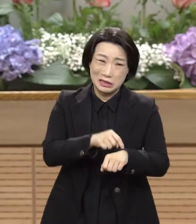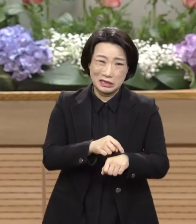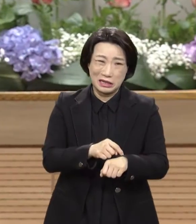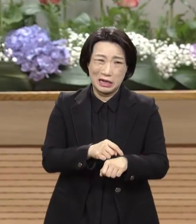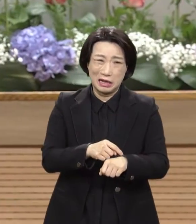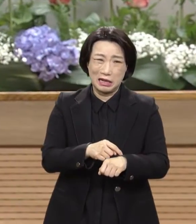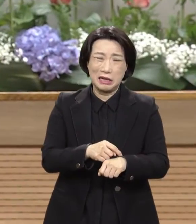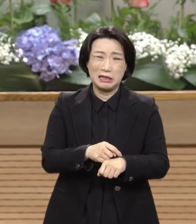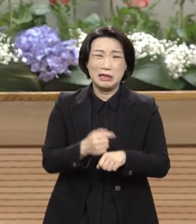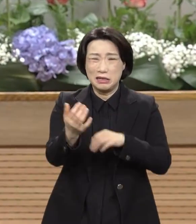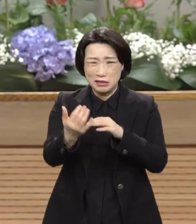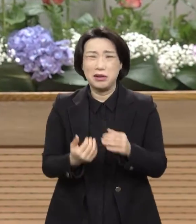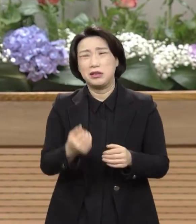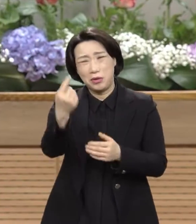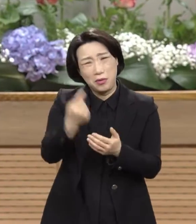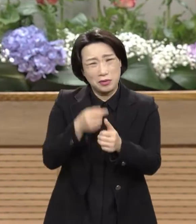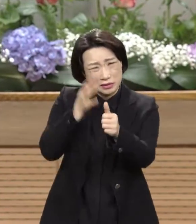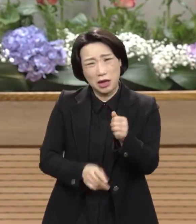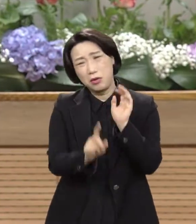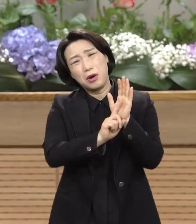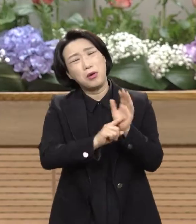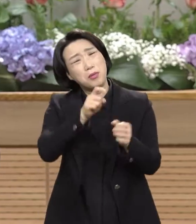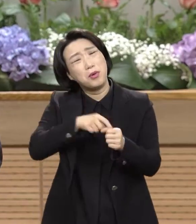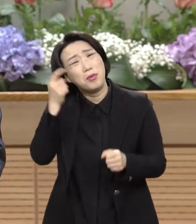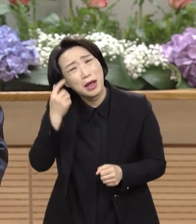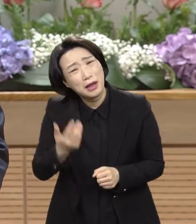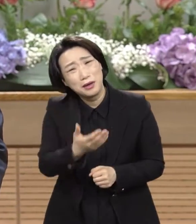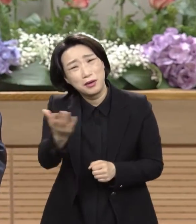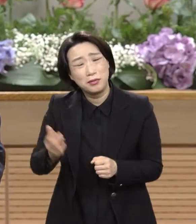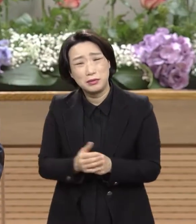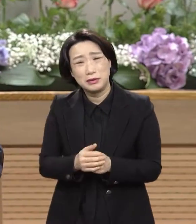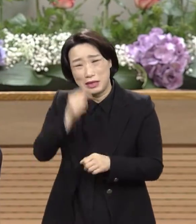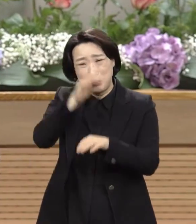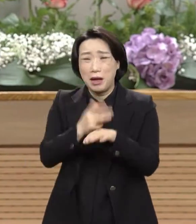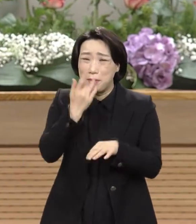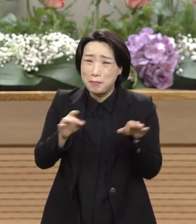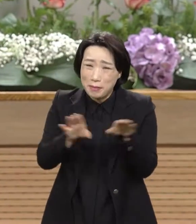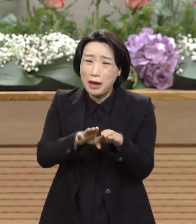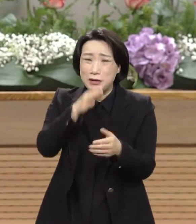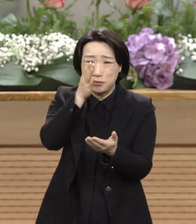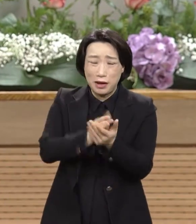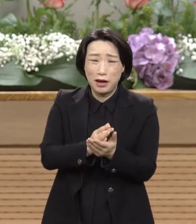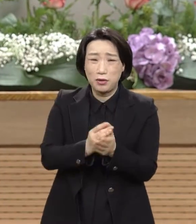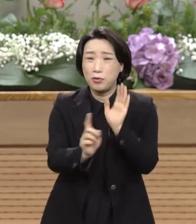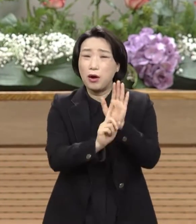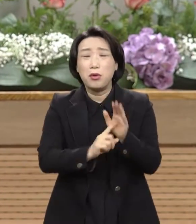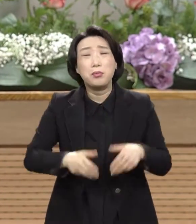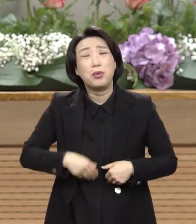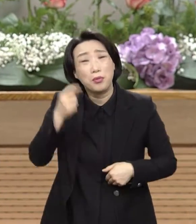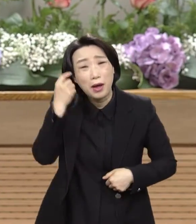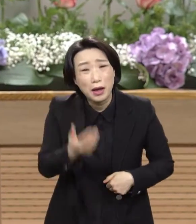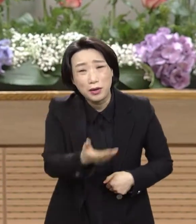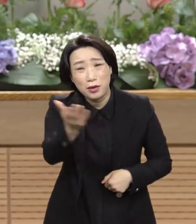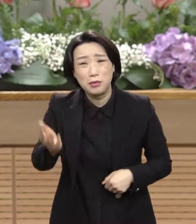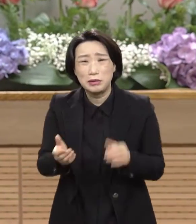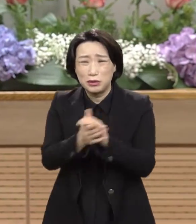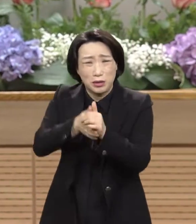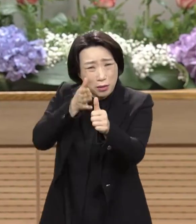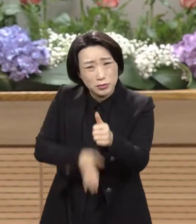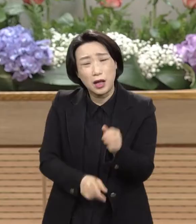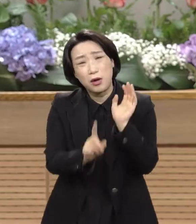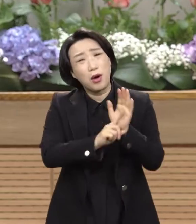맞춰라고 광고야? 누가 예배 빠지지 말라고 광고할 필요가 뭐 있어? 누가 기도하라고